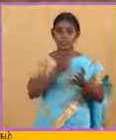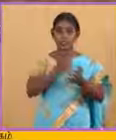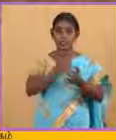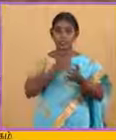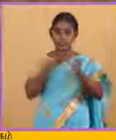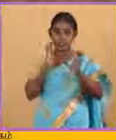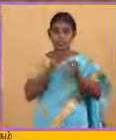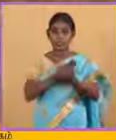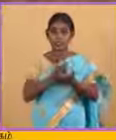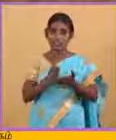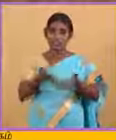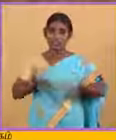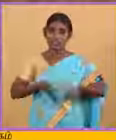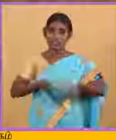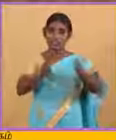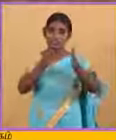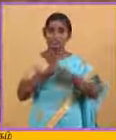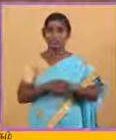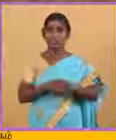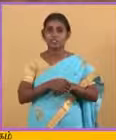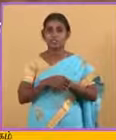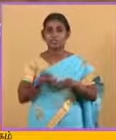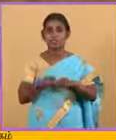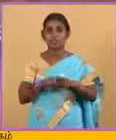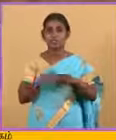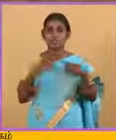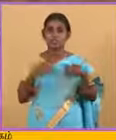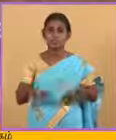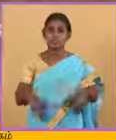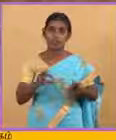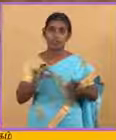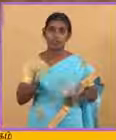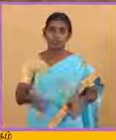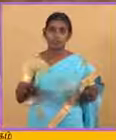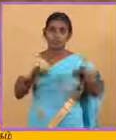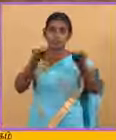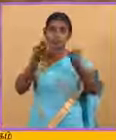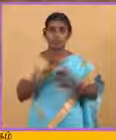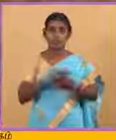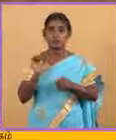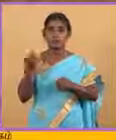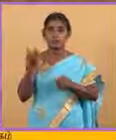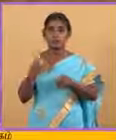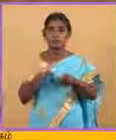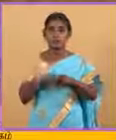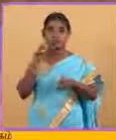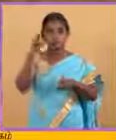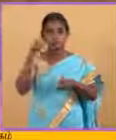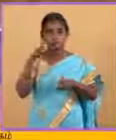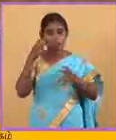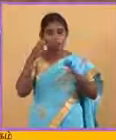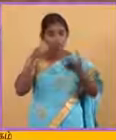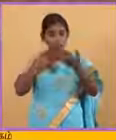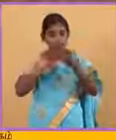நீ நினைக்கின்றாயோ அன்றுவே நீ வாழ்க்கையில் முன்னேற முடியும் என்ற கருத்தை மிகவும் ஆழ்ந்து